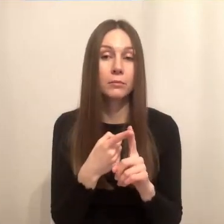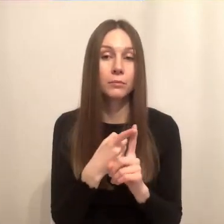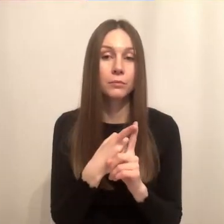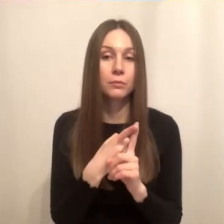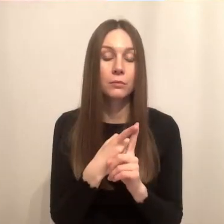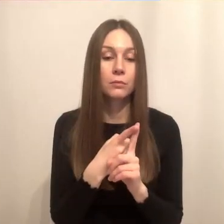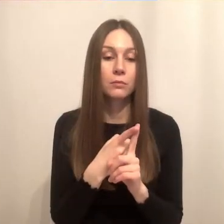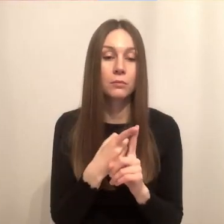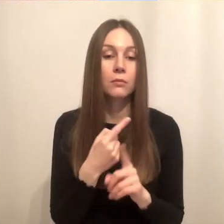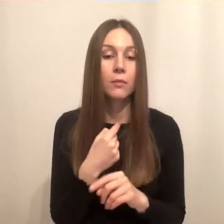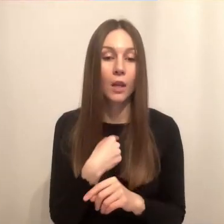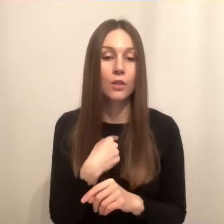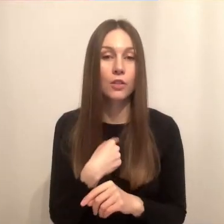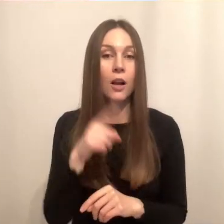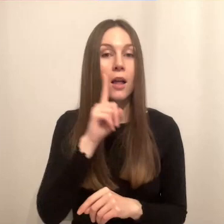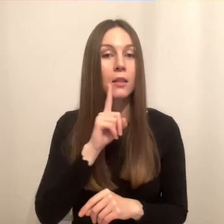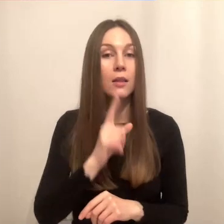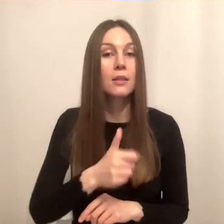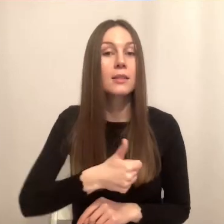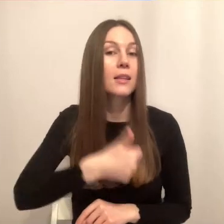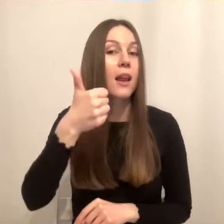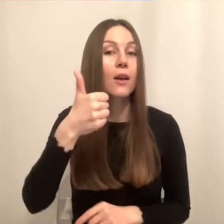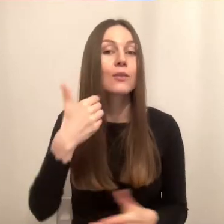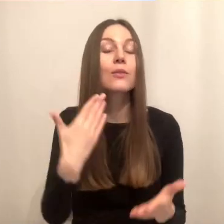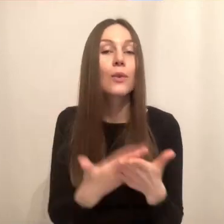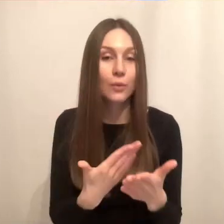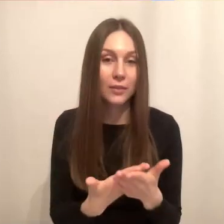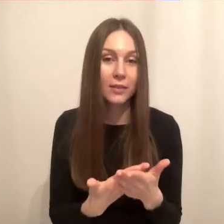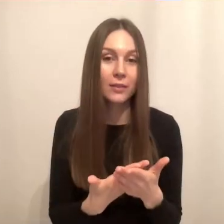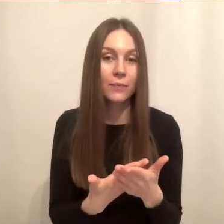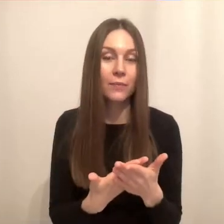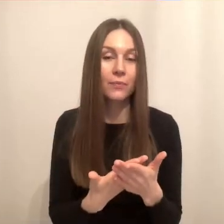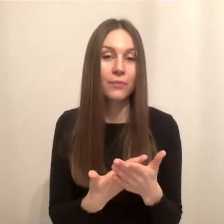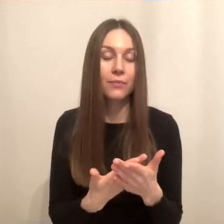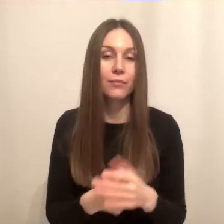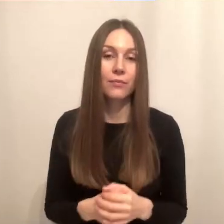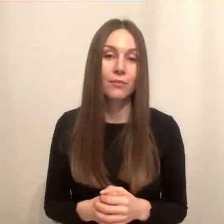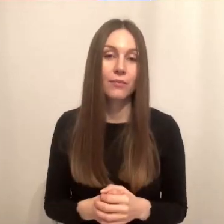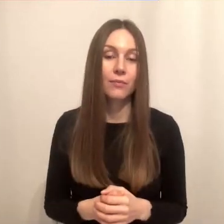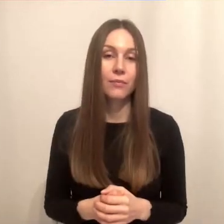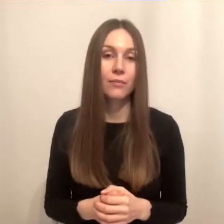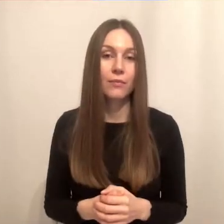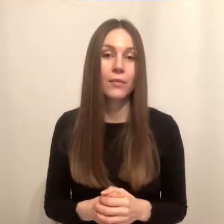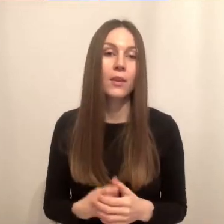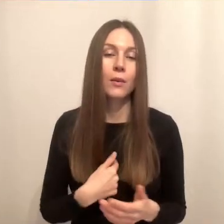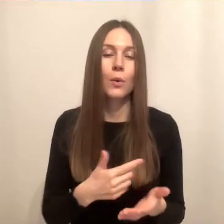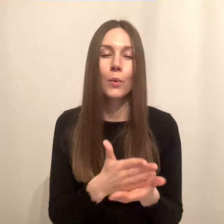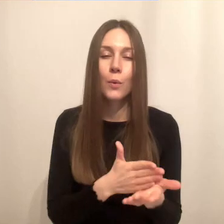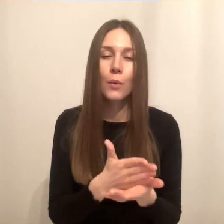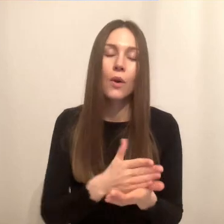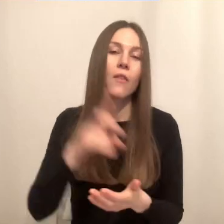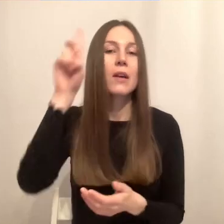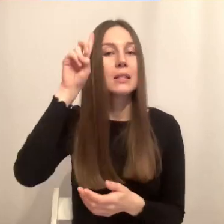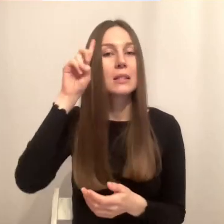esu geriausias kandidatas, todėl, kad turiu labai stiprias, turiu labai didžiulę patirtį tiek valstybės tarnyboje, tiek